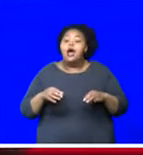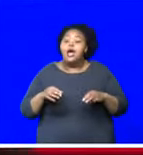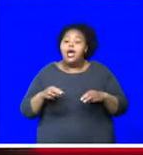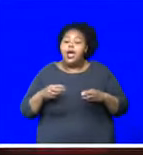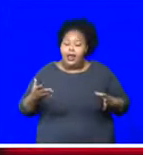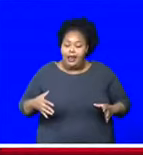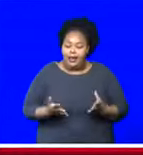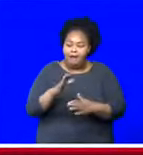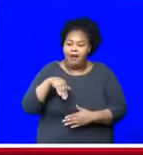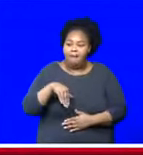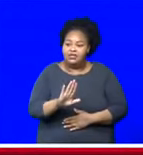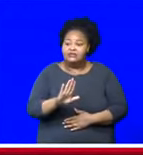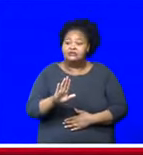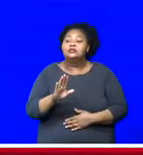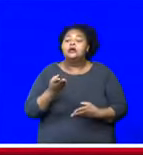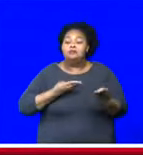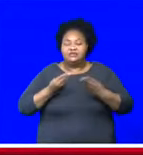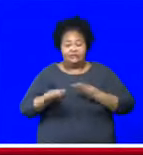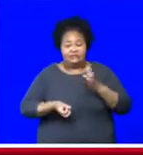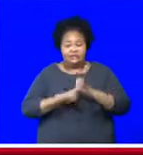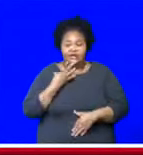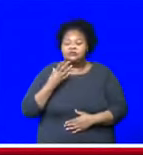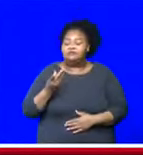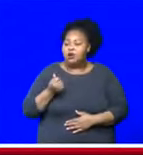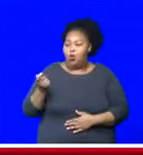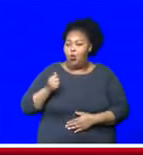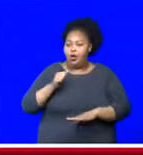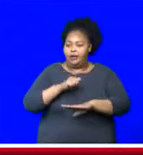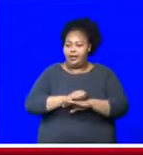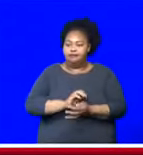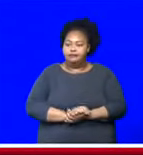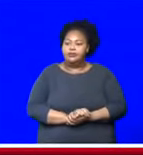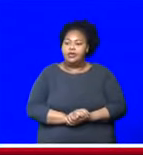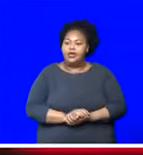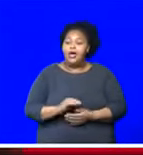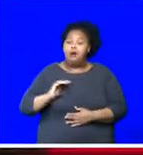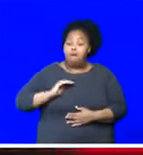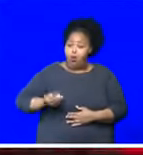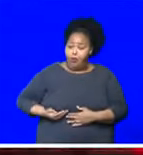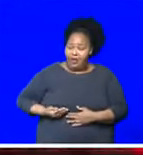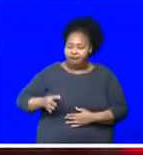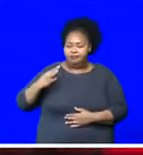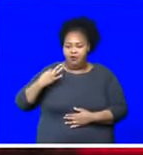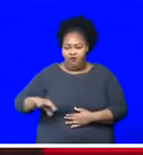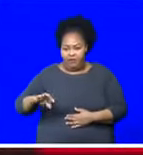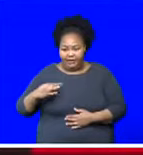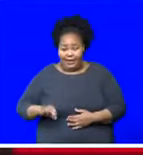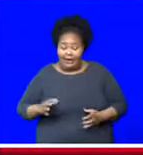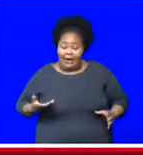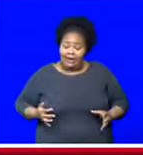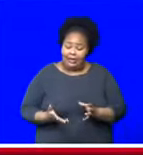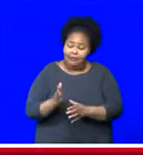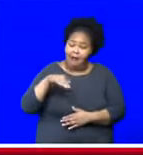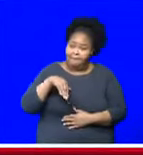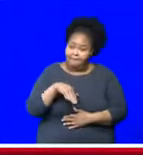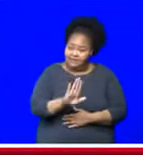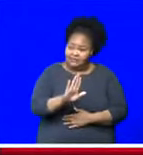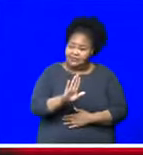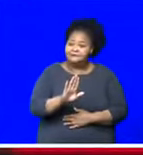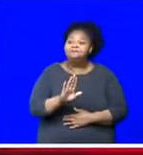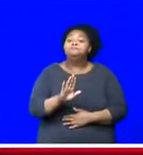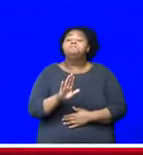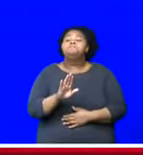abalime batiphilise ngekulima. Bangagcini ngekulimela nje ukuthi bondle imindeni yabo but bathole